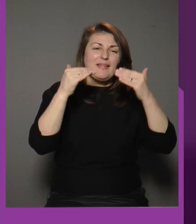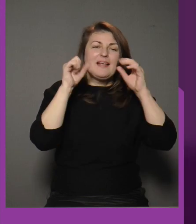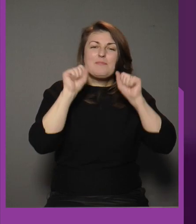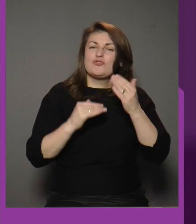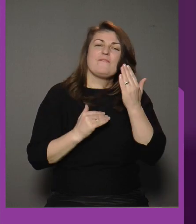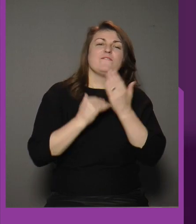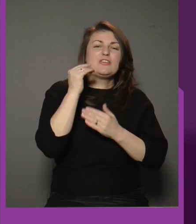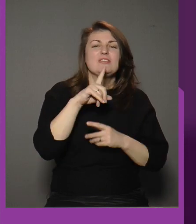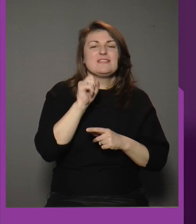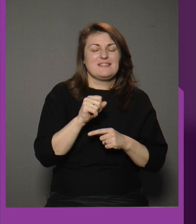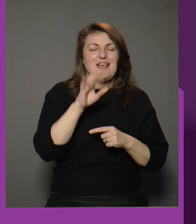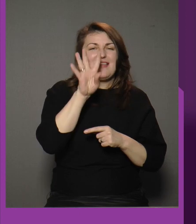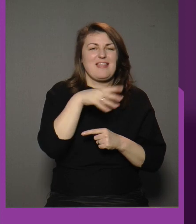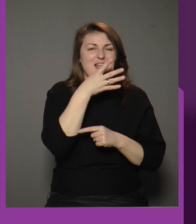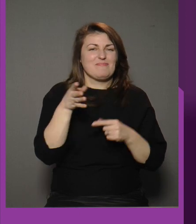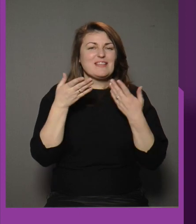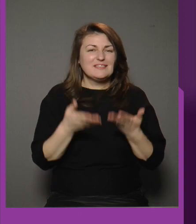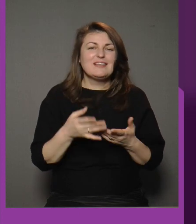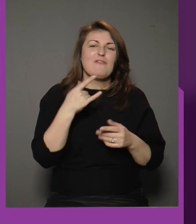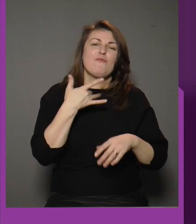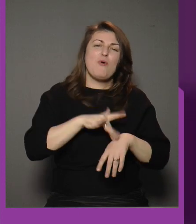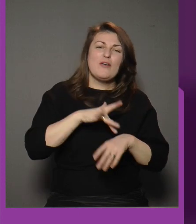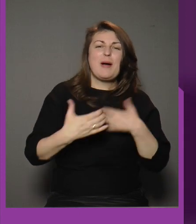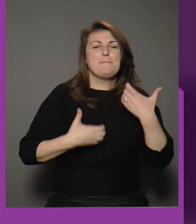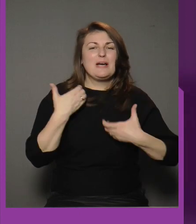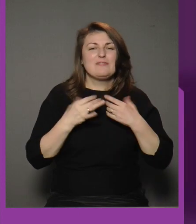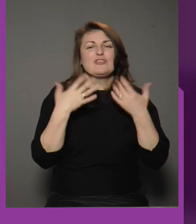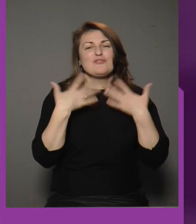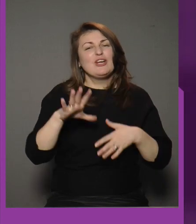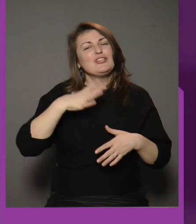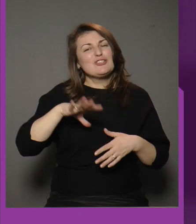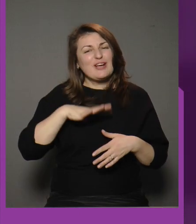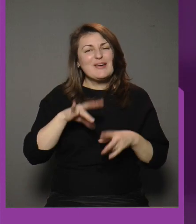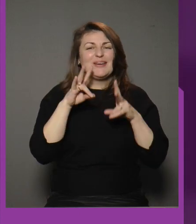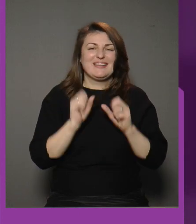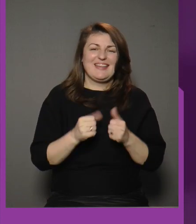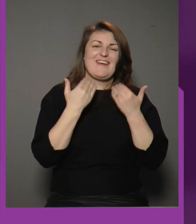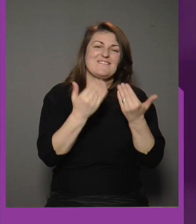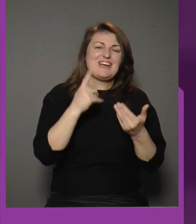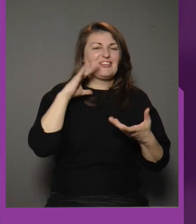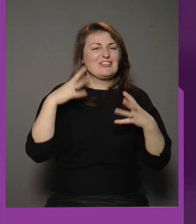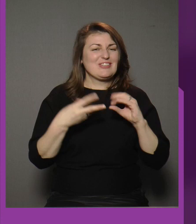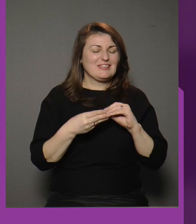за турнірною таблицею. Тому вболіваємо, переживаємо і вже чекаємо на ваші результати.